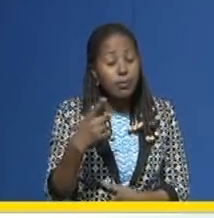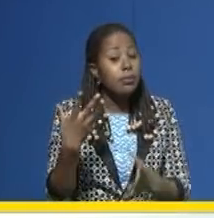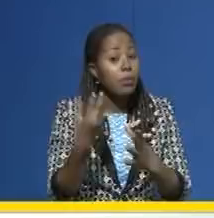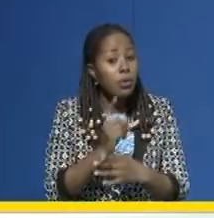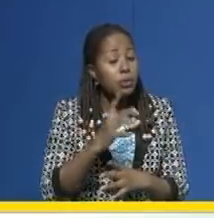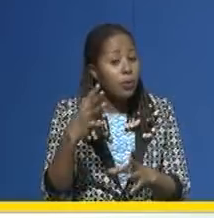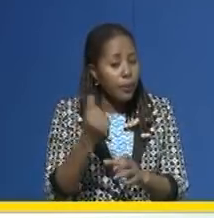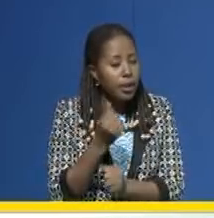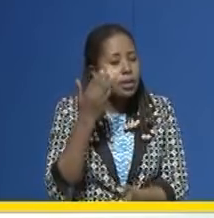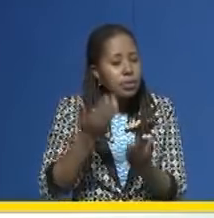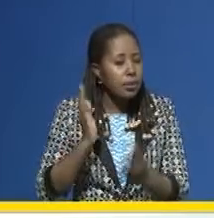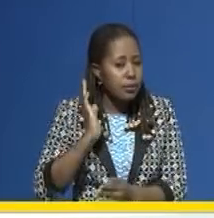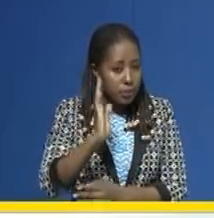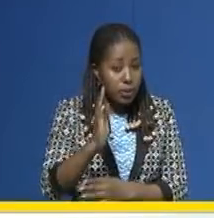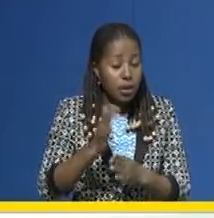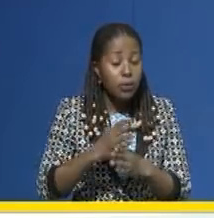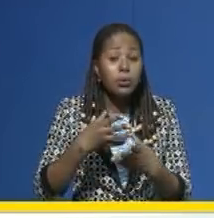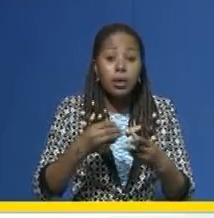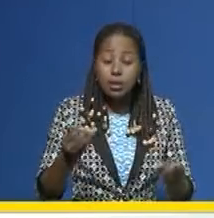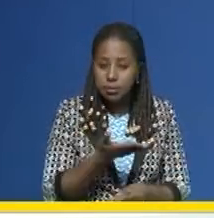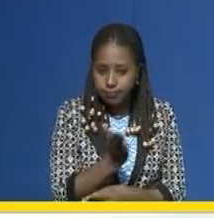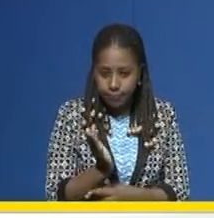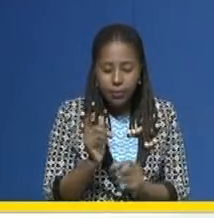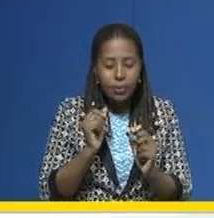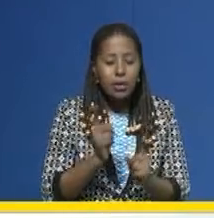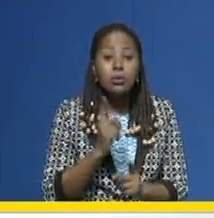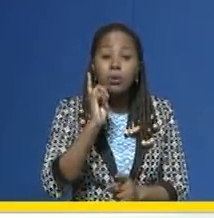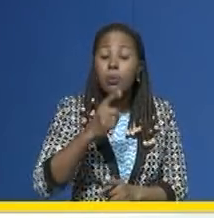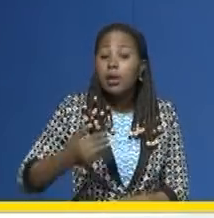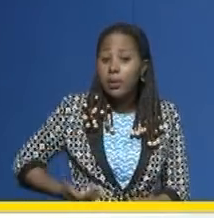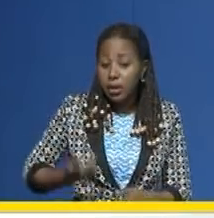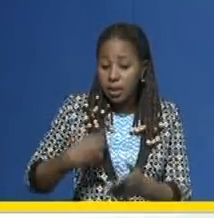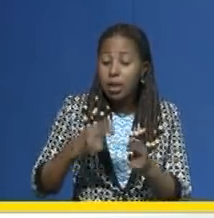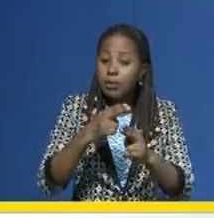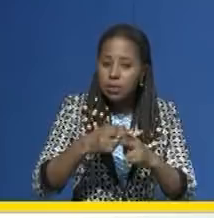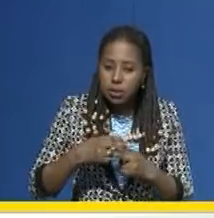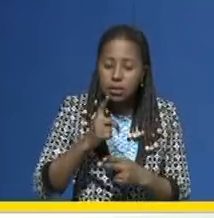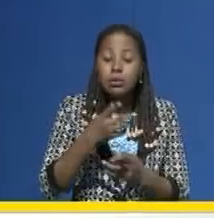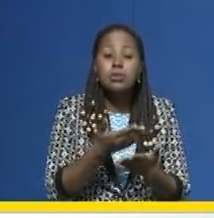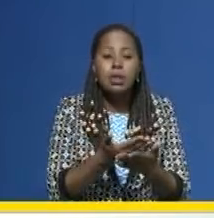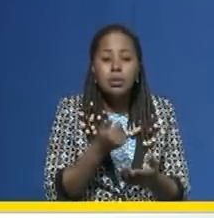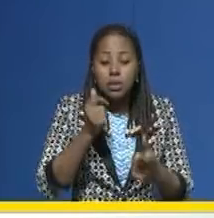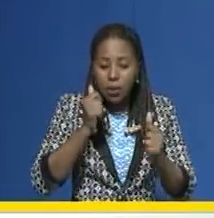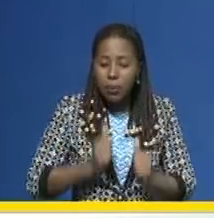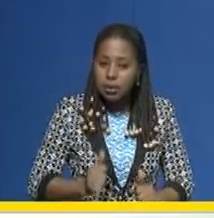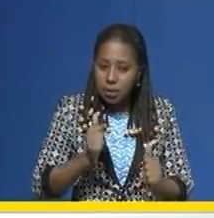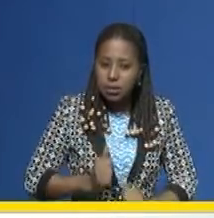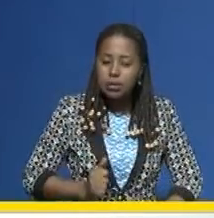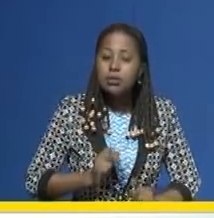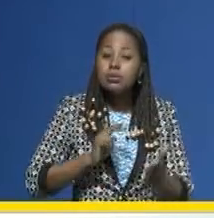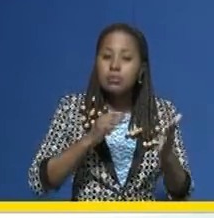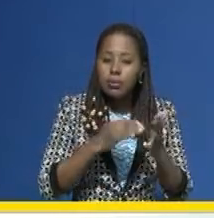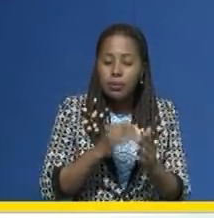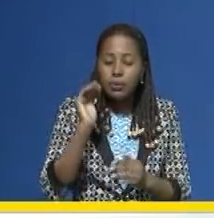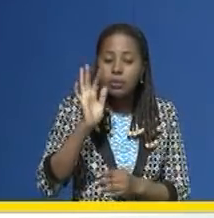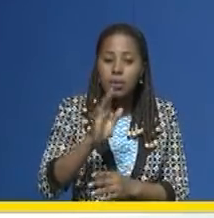licha ya kutopata tathmini ya moja kwa moja juu ya athari hizo, lakini kutokuwepo kwa wageni katika hoteli nyingi kunakosababishwa na watalii kusitisha safari zao